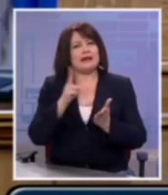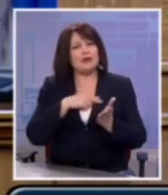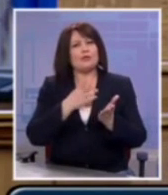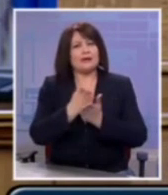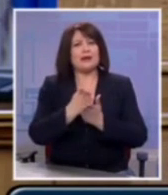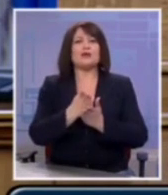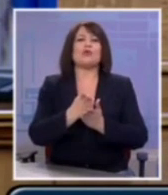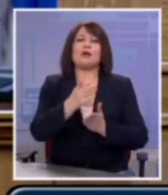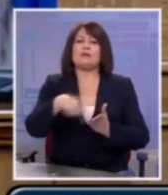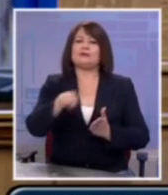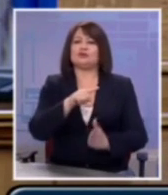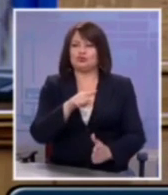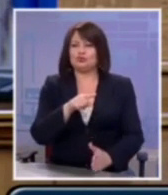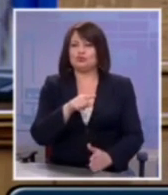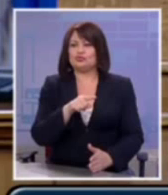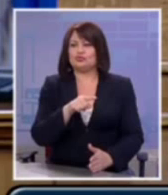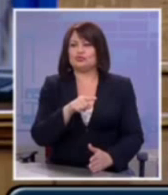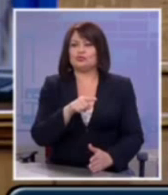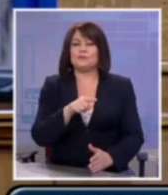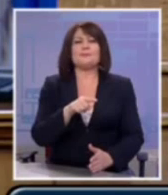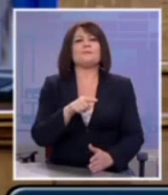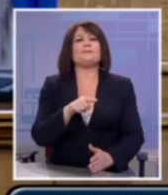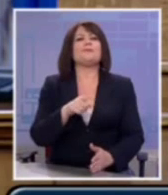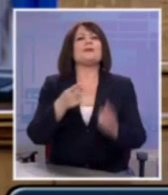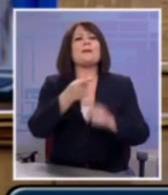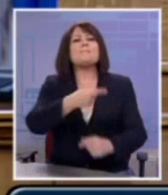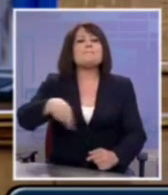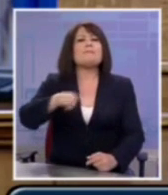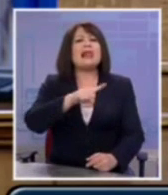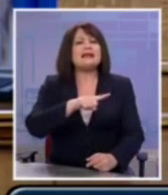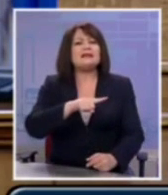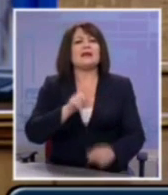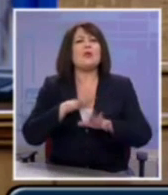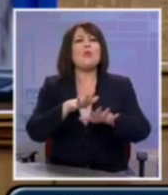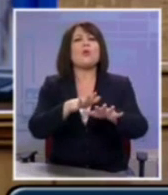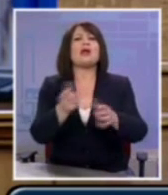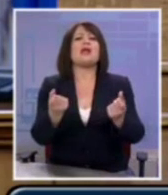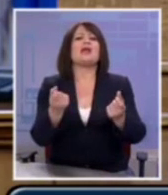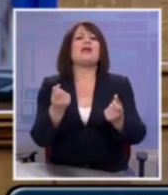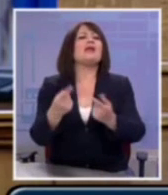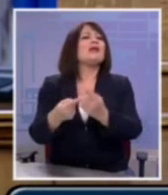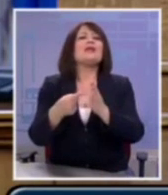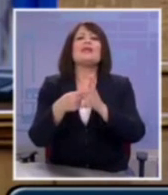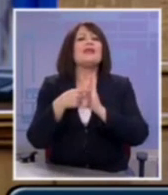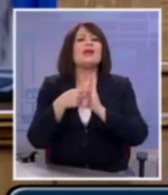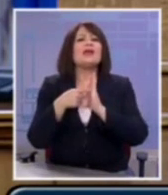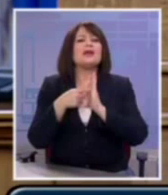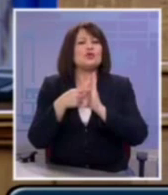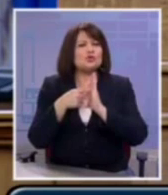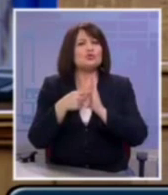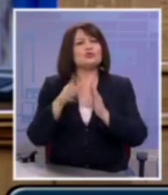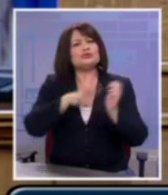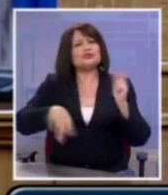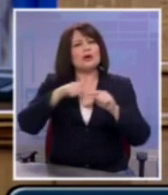εκείνους που από τις πλατείες στέλνουν μήνυμα αλληλεγγύης προς την Ελλάδα και τον